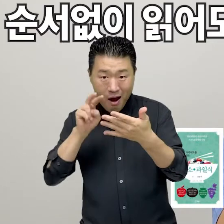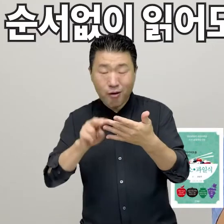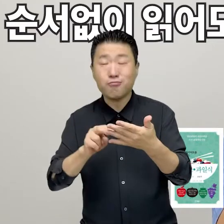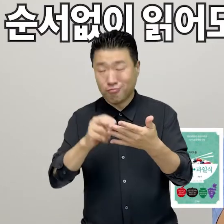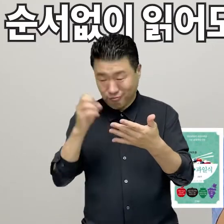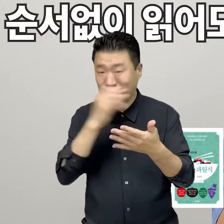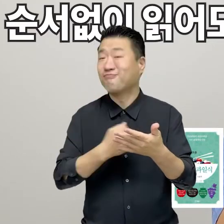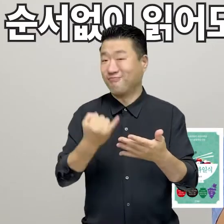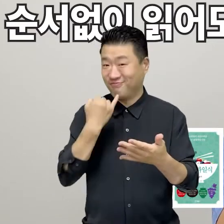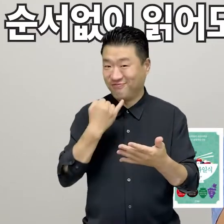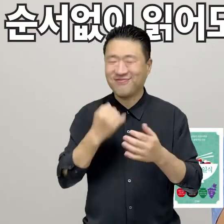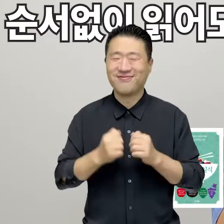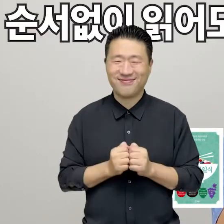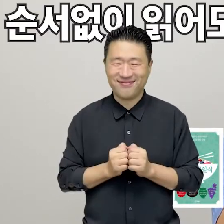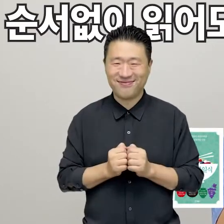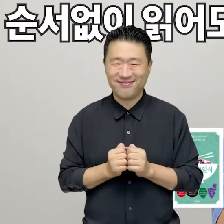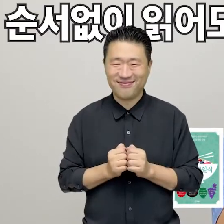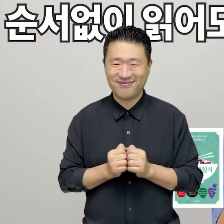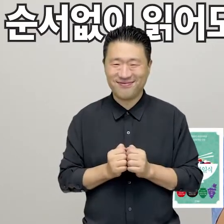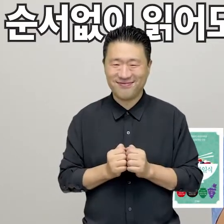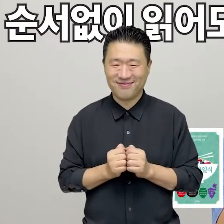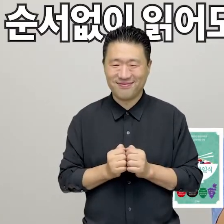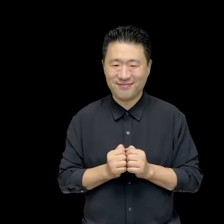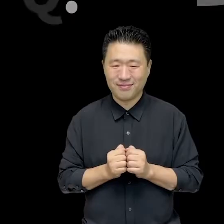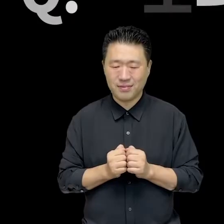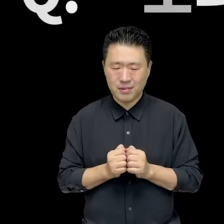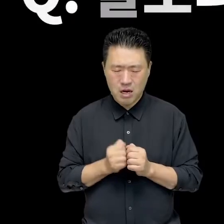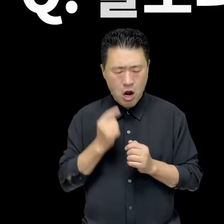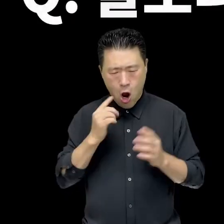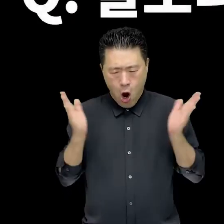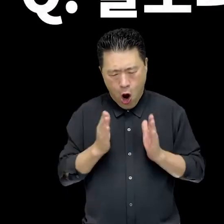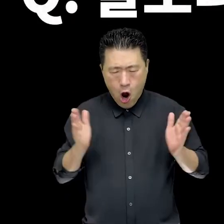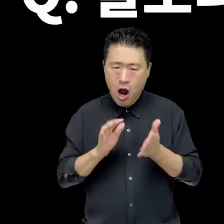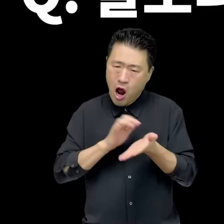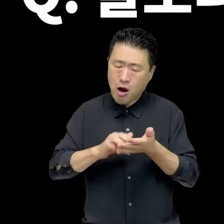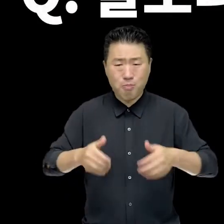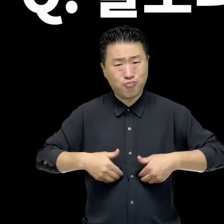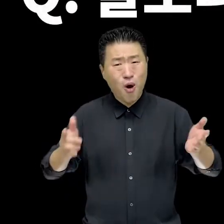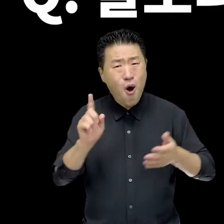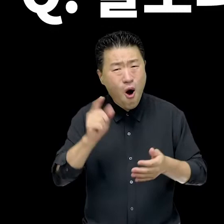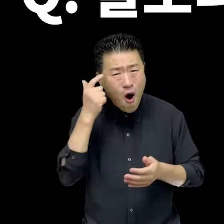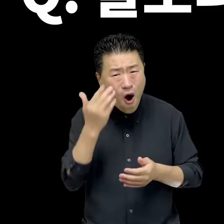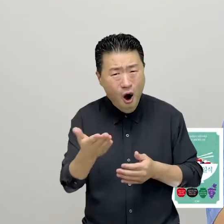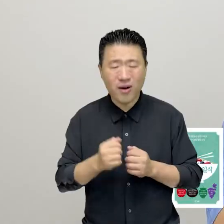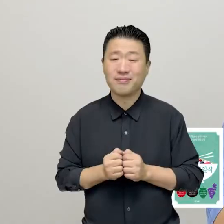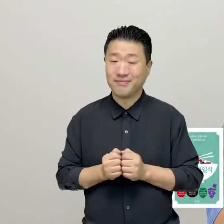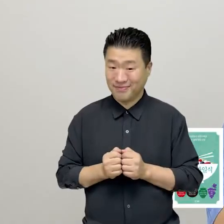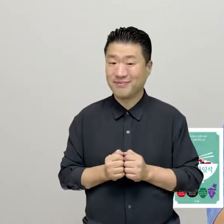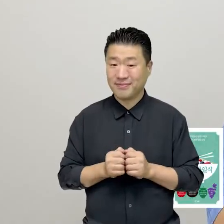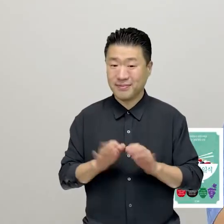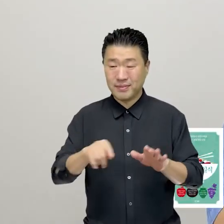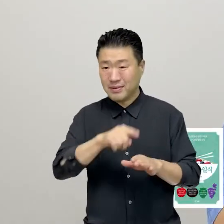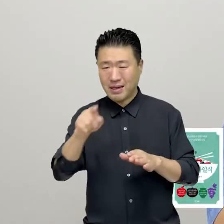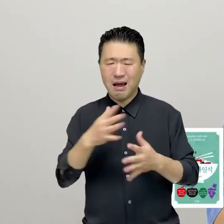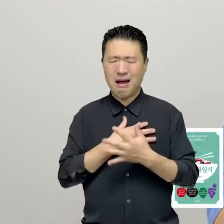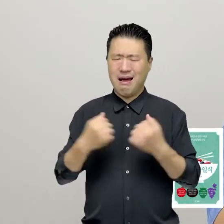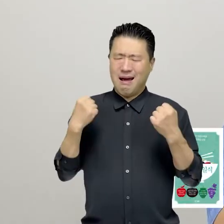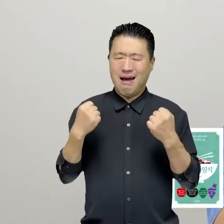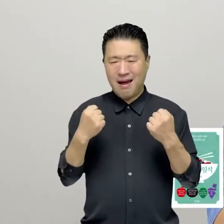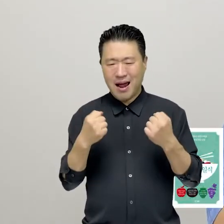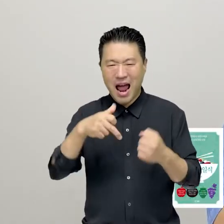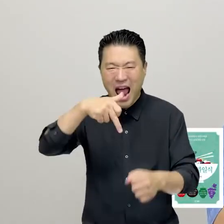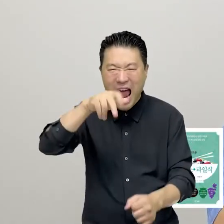부분부터 읽으셔도 쉽게 접하실 수 있습니다. 칼로리 계산이 의미 없는 이유. 지금도 많은